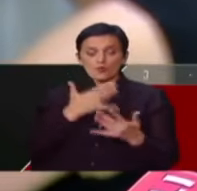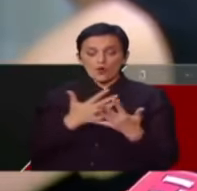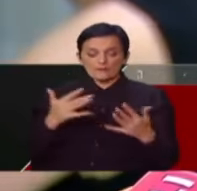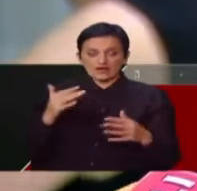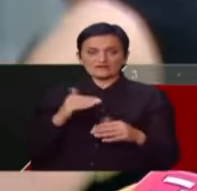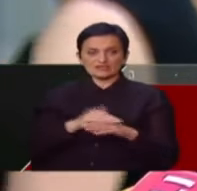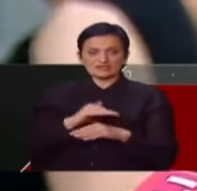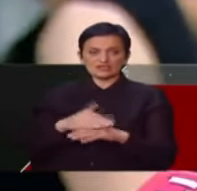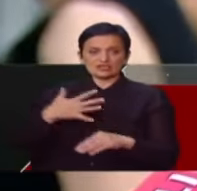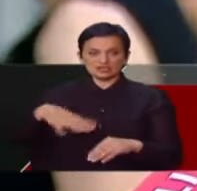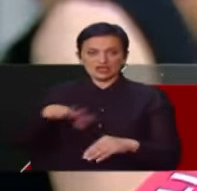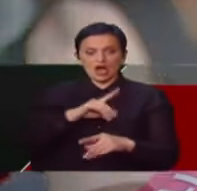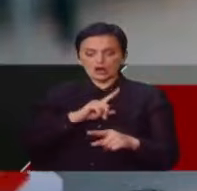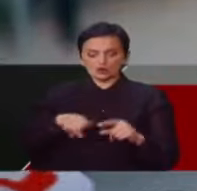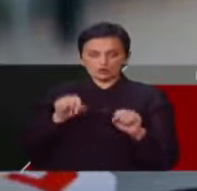պարտնիորեպան